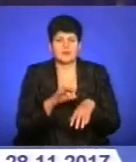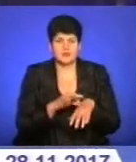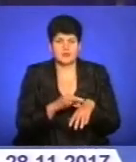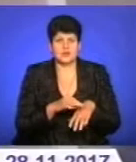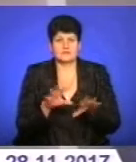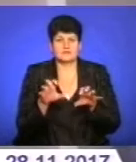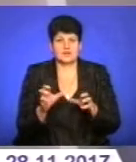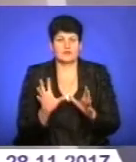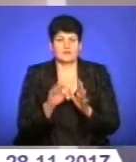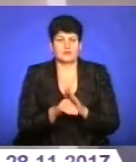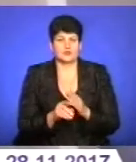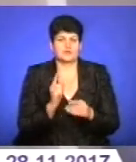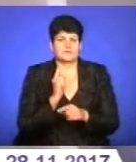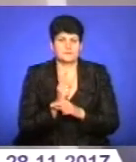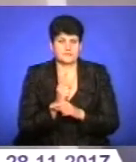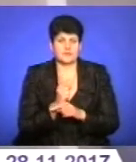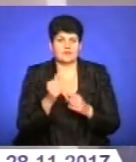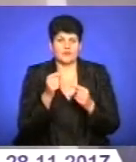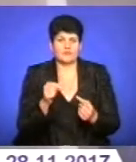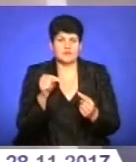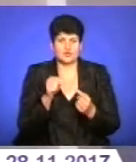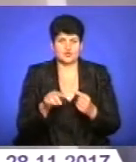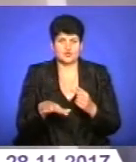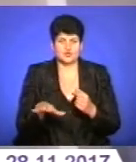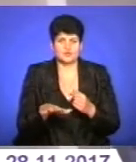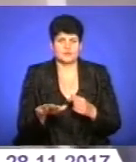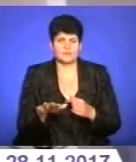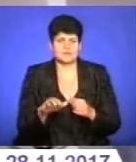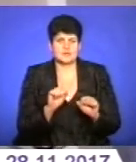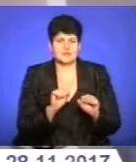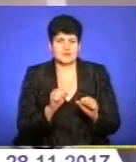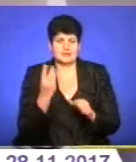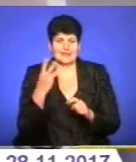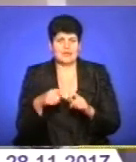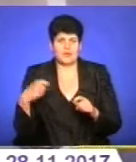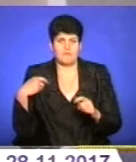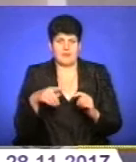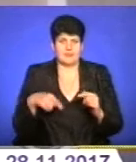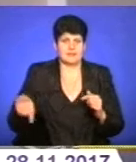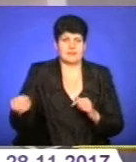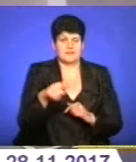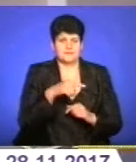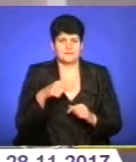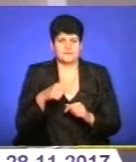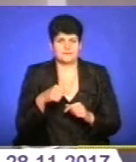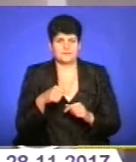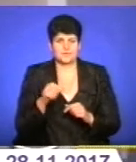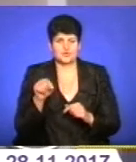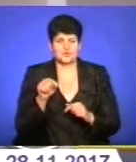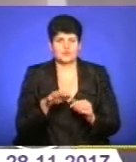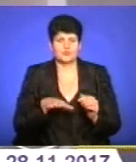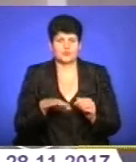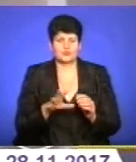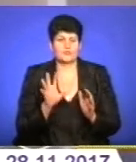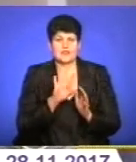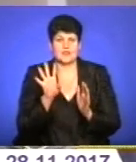карантин. І визначено зону захисту, це приблизно 3-кілометрова зона, що тут відрадно, що в ту зону захисту не